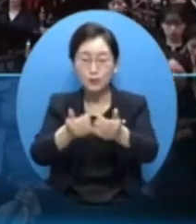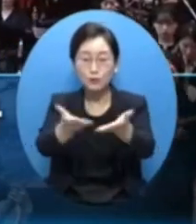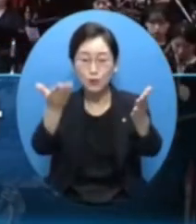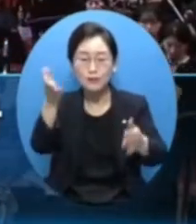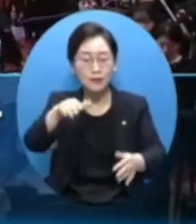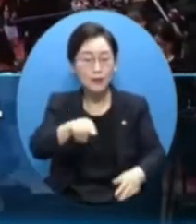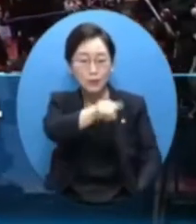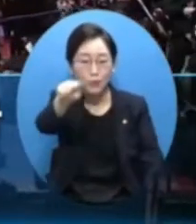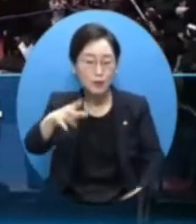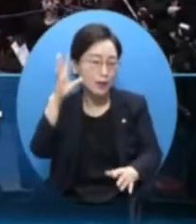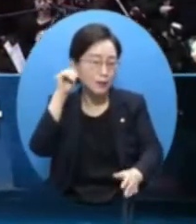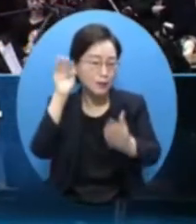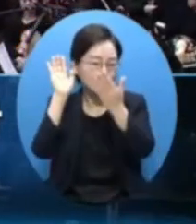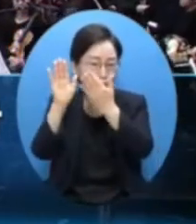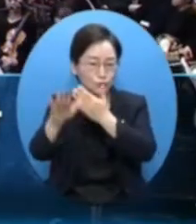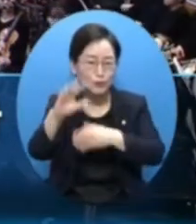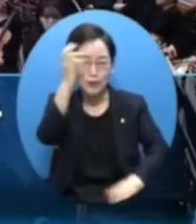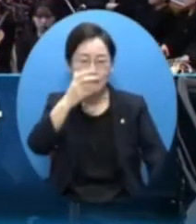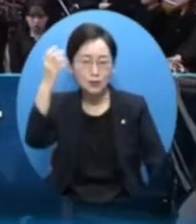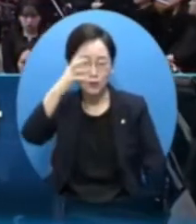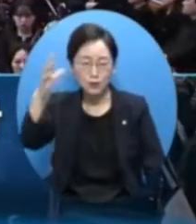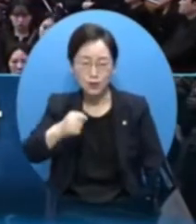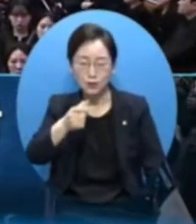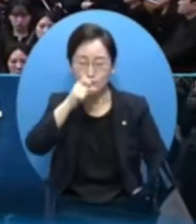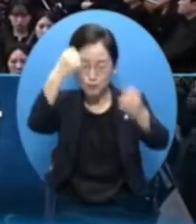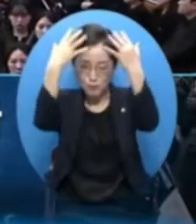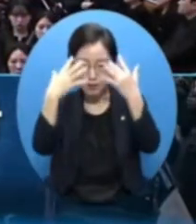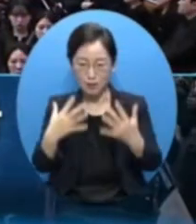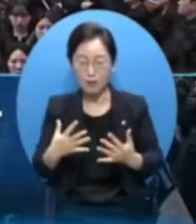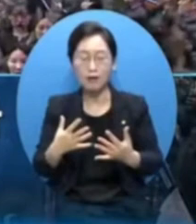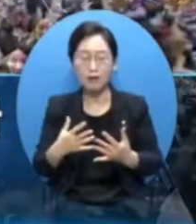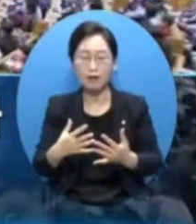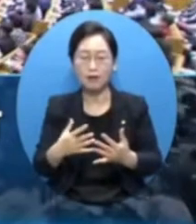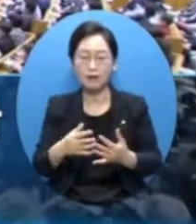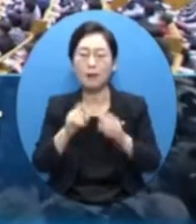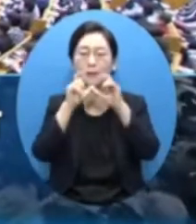몇 날이 못되어 성령으로 침례를 받으리라 하셨느니라.